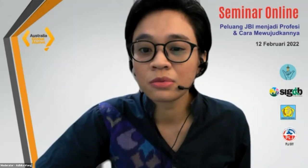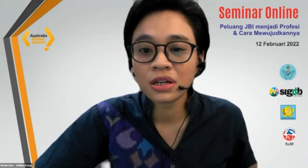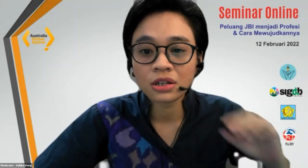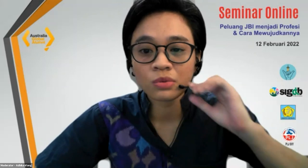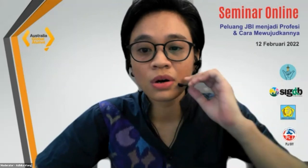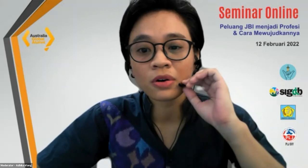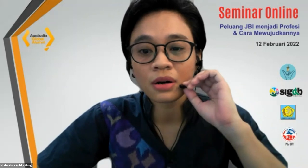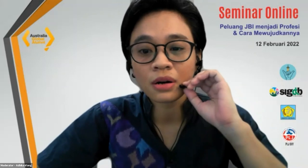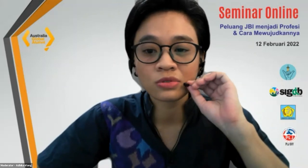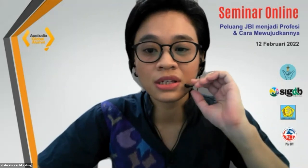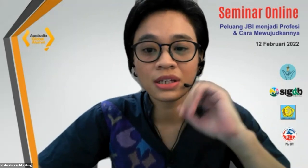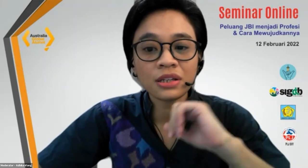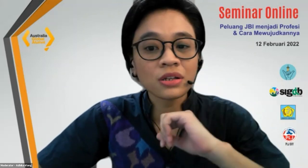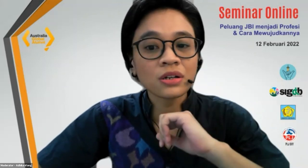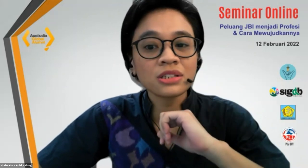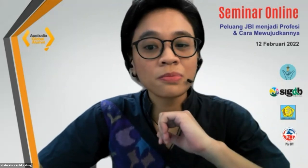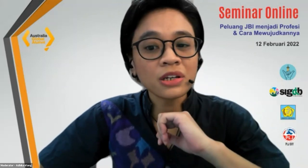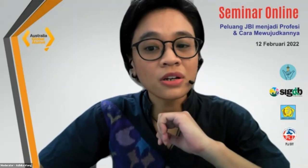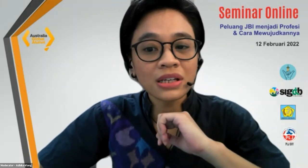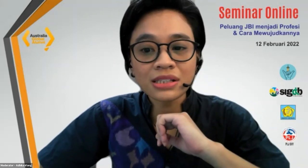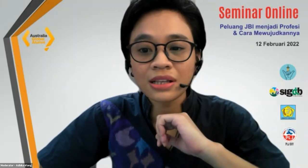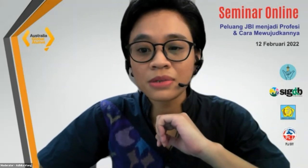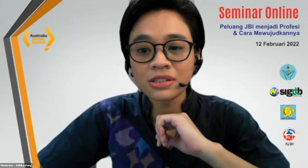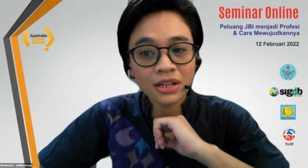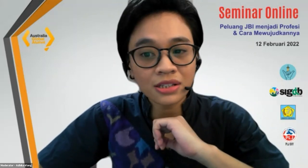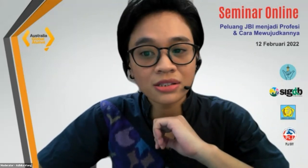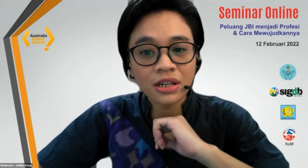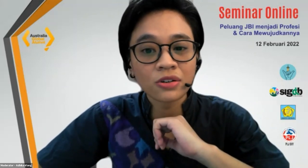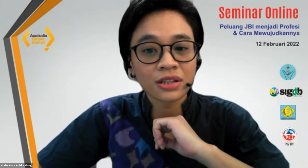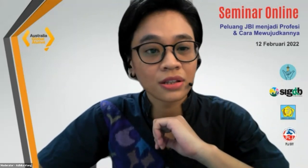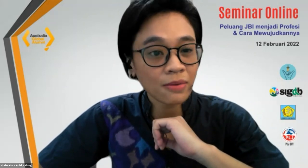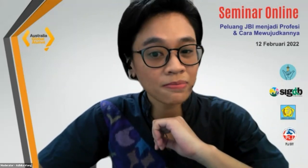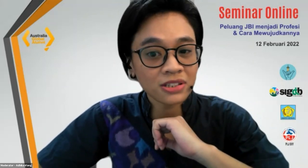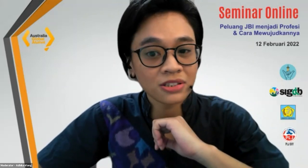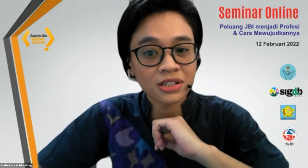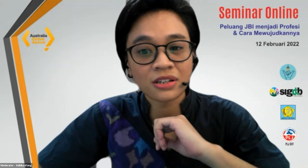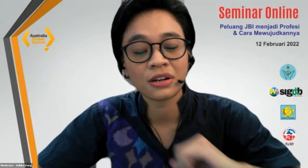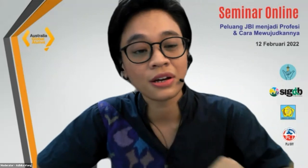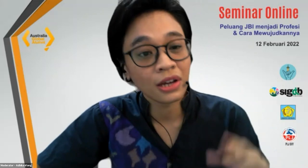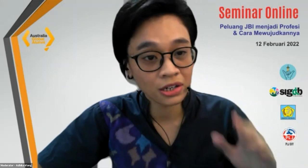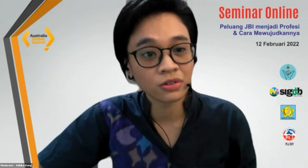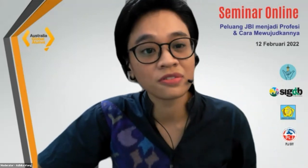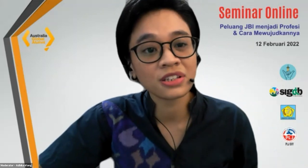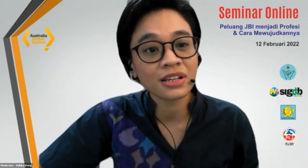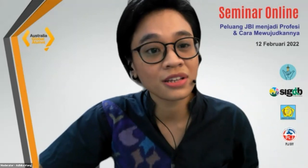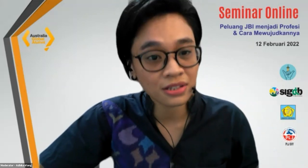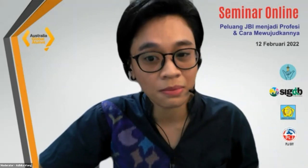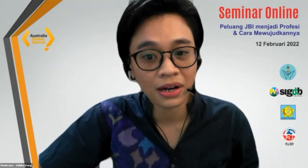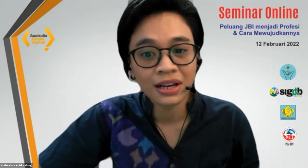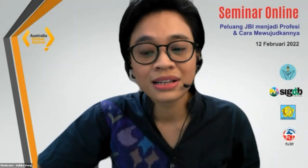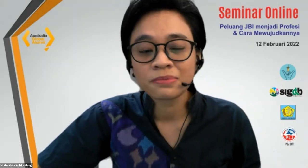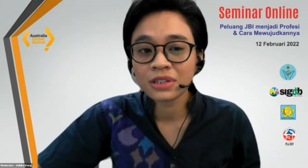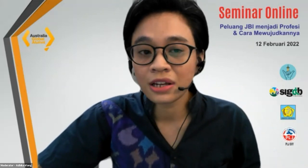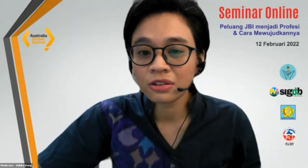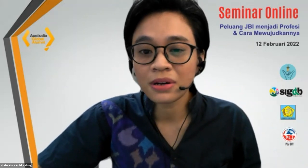kemudian ketua program studi interdisipliner I Islamic studies dan dosen tetap pasca sarjana di universitas yang